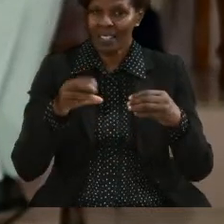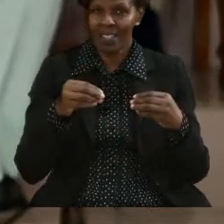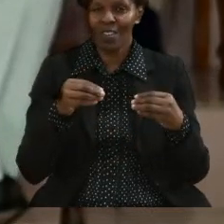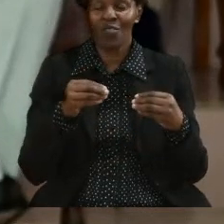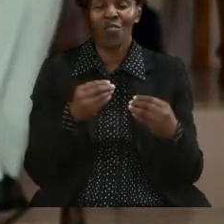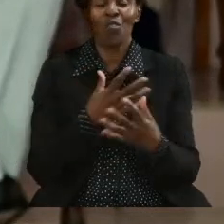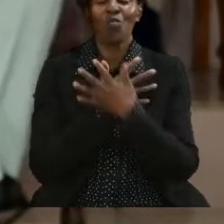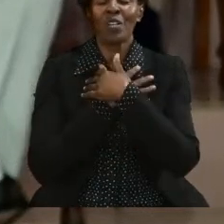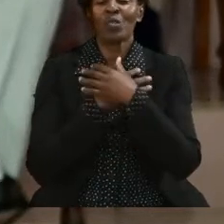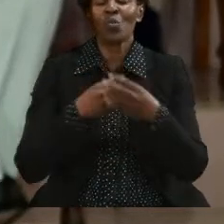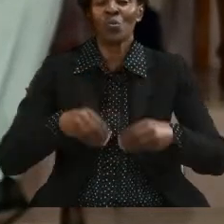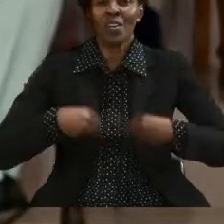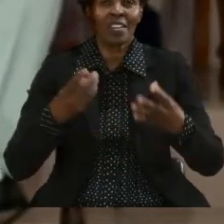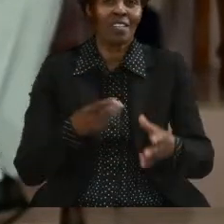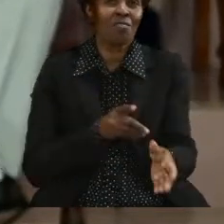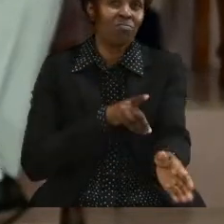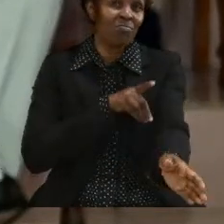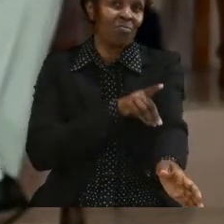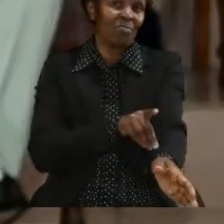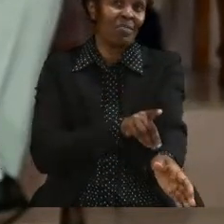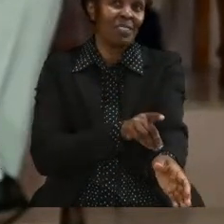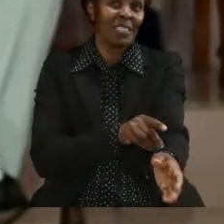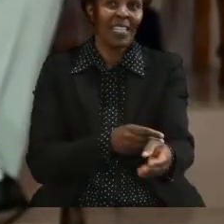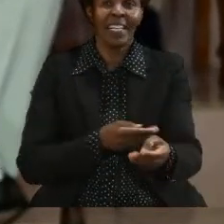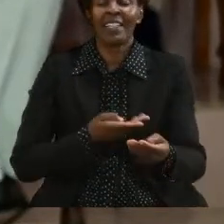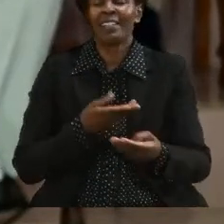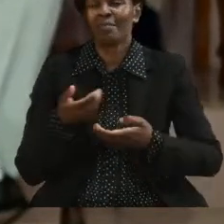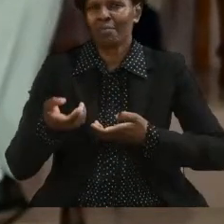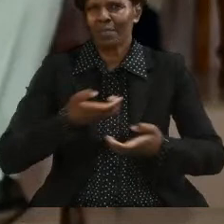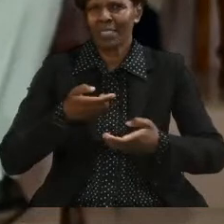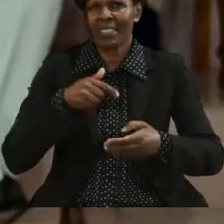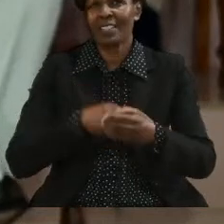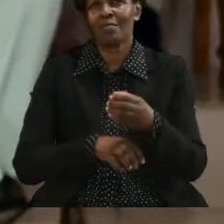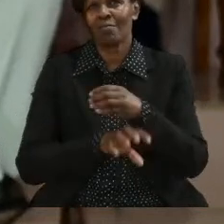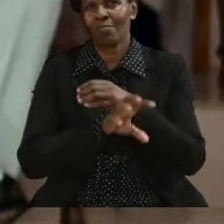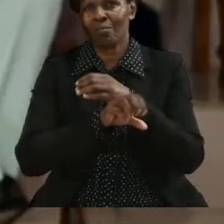kũrĩbia na biacara cia wĩici